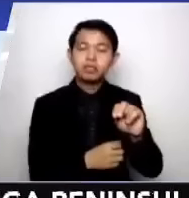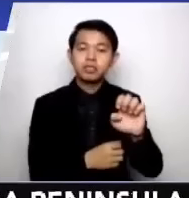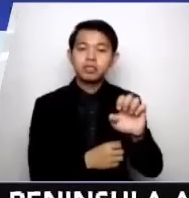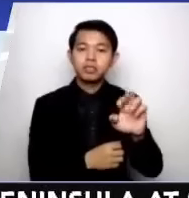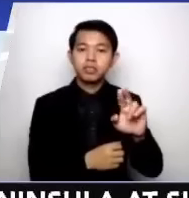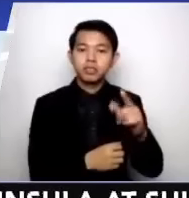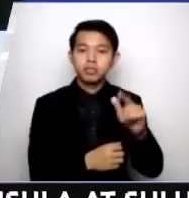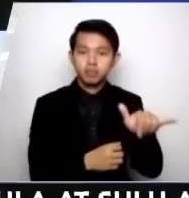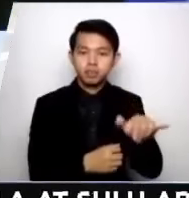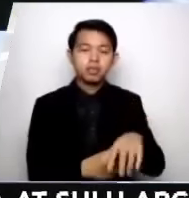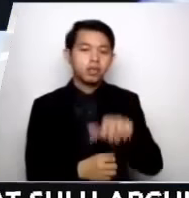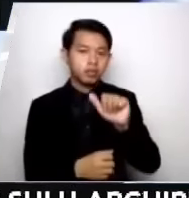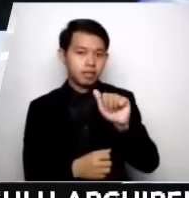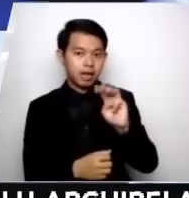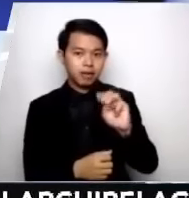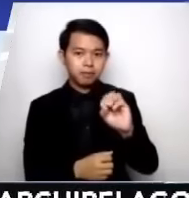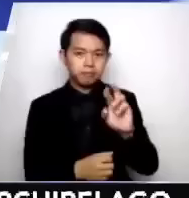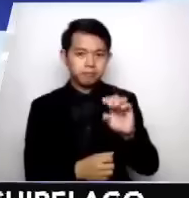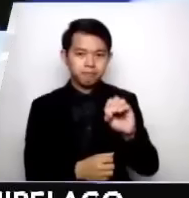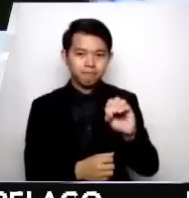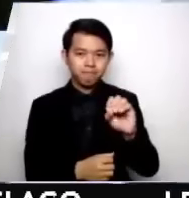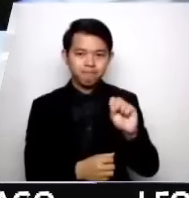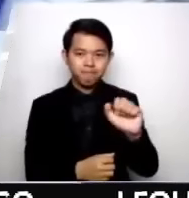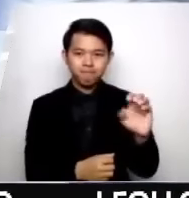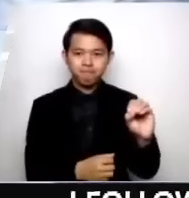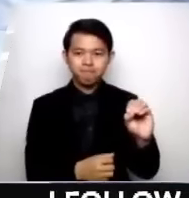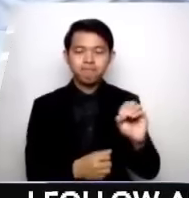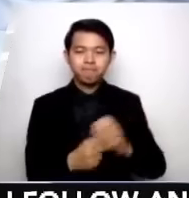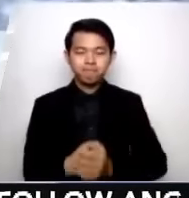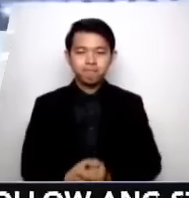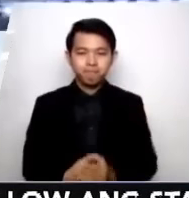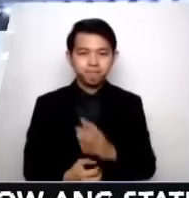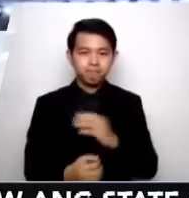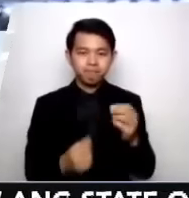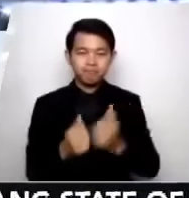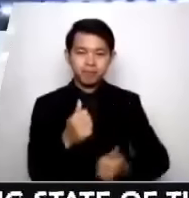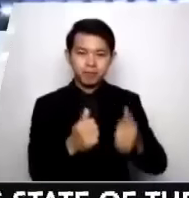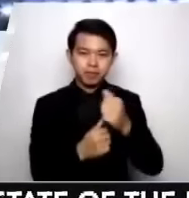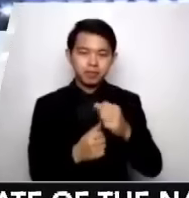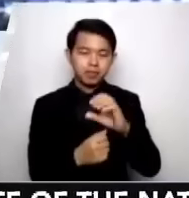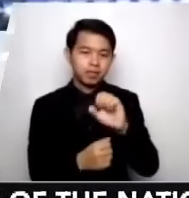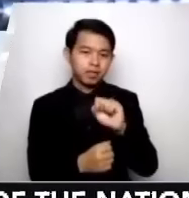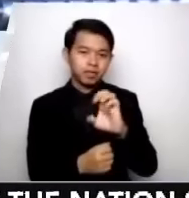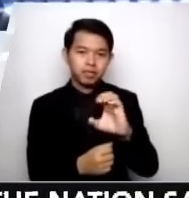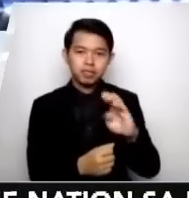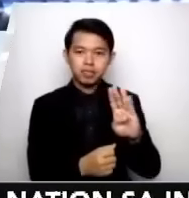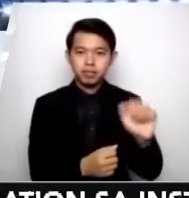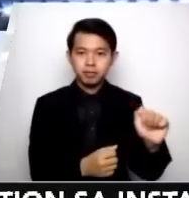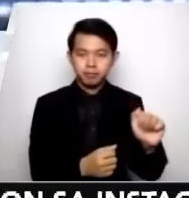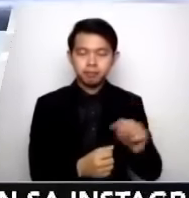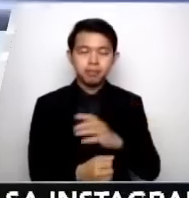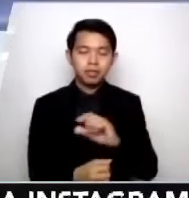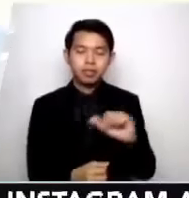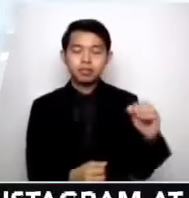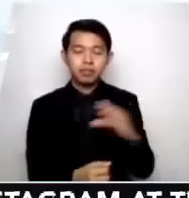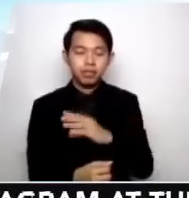Vice President and Deputy Head for News Programs and Specials Michelle Seva, at iba pang opisyal ng GMA Integrated